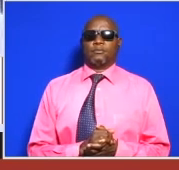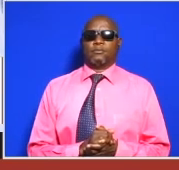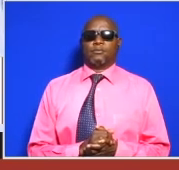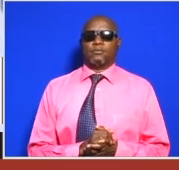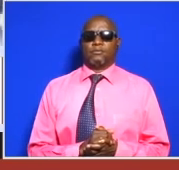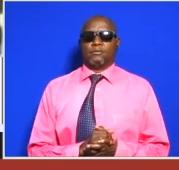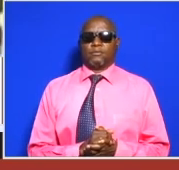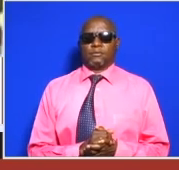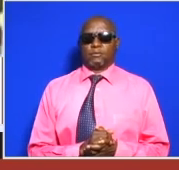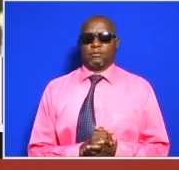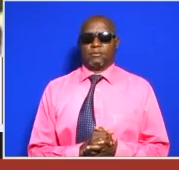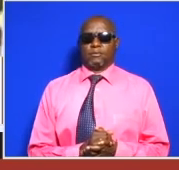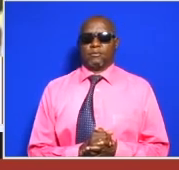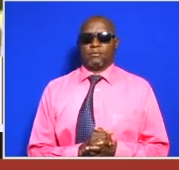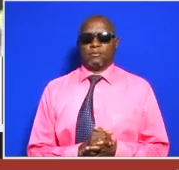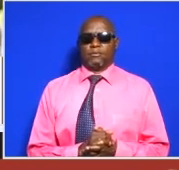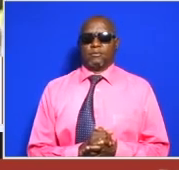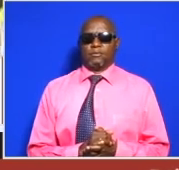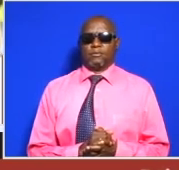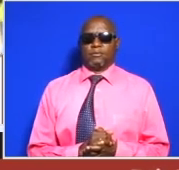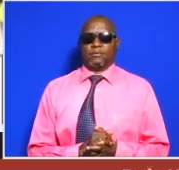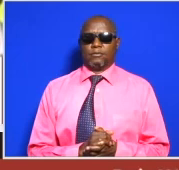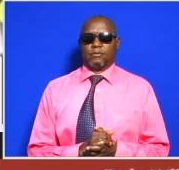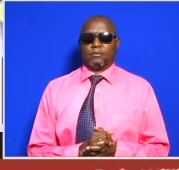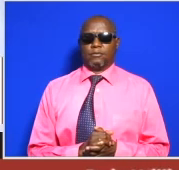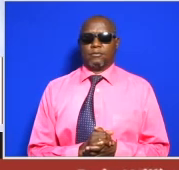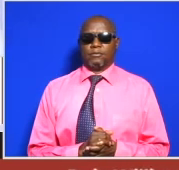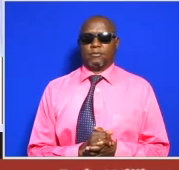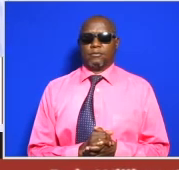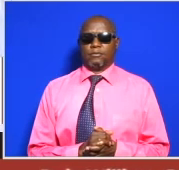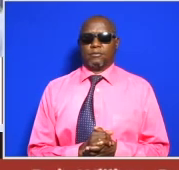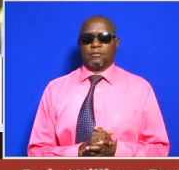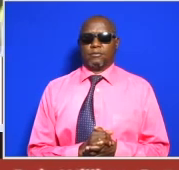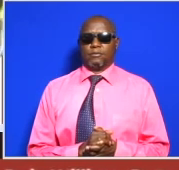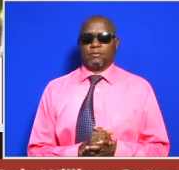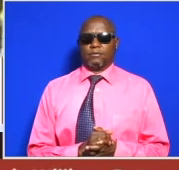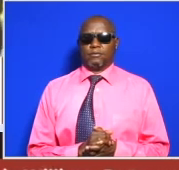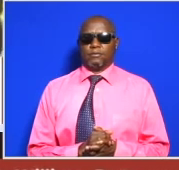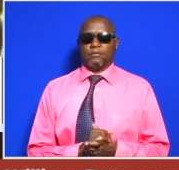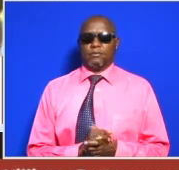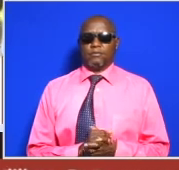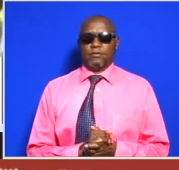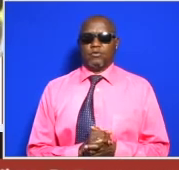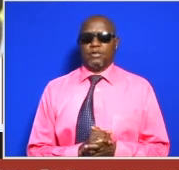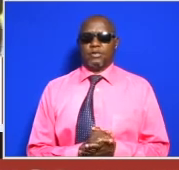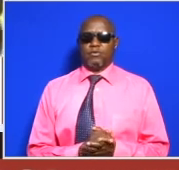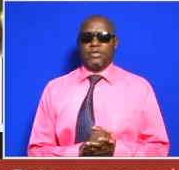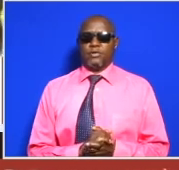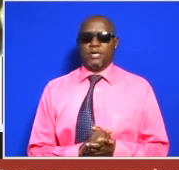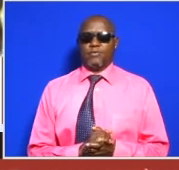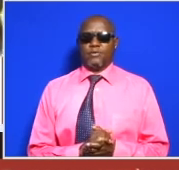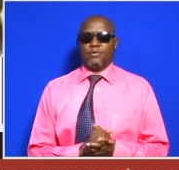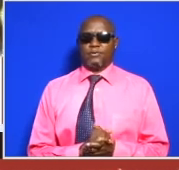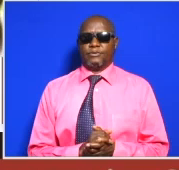ametushurutisha tuwafundishe vijana mambo ya teknolojia na mambo ya ujuzi aina mbalimbali.